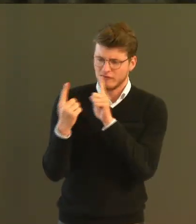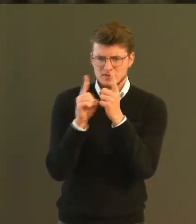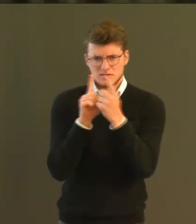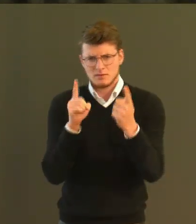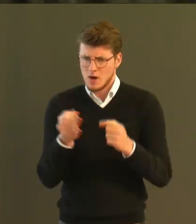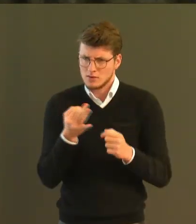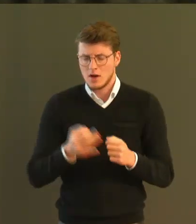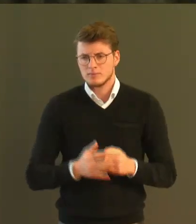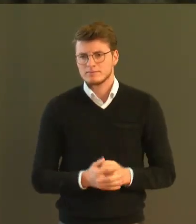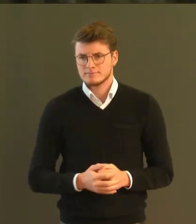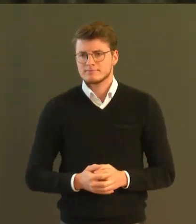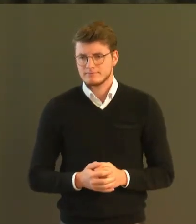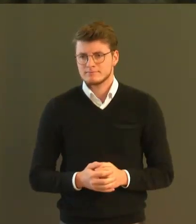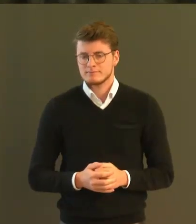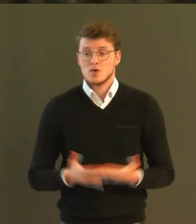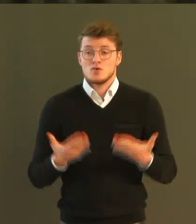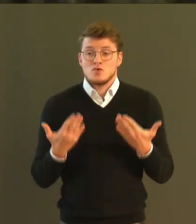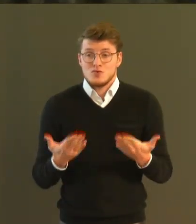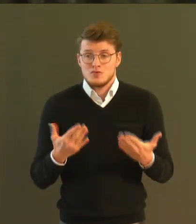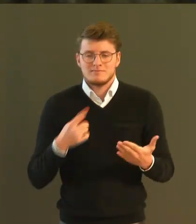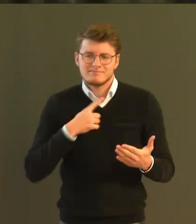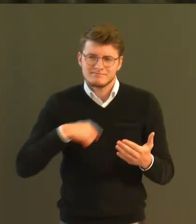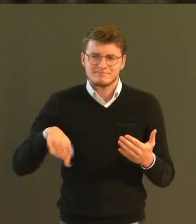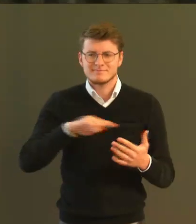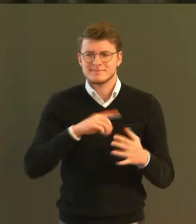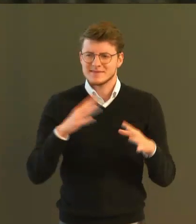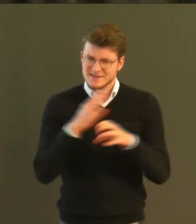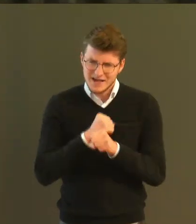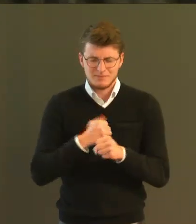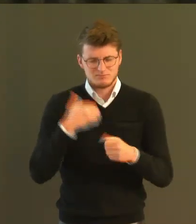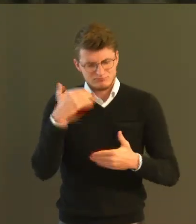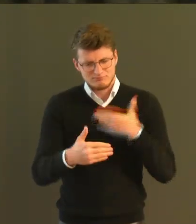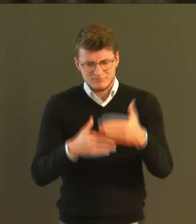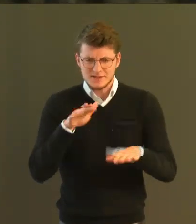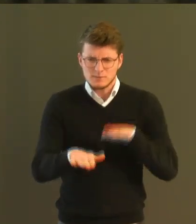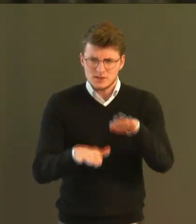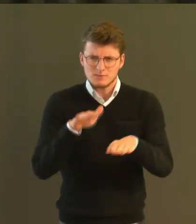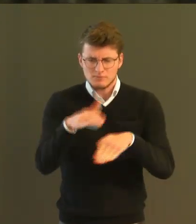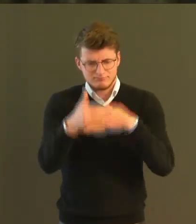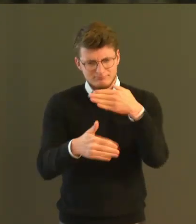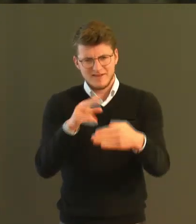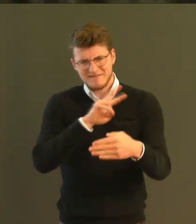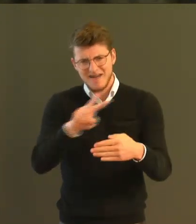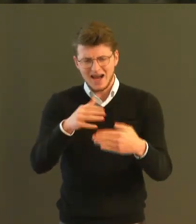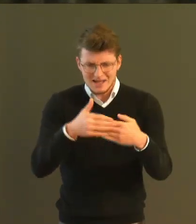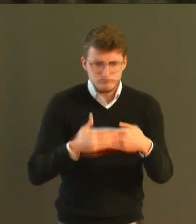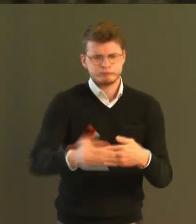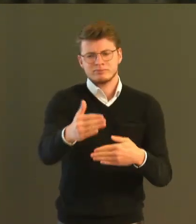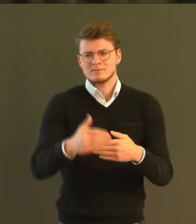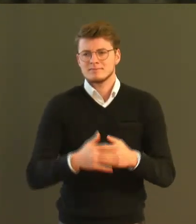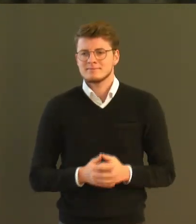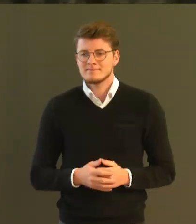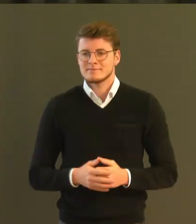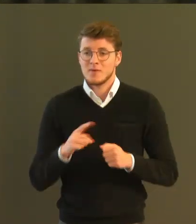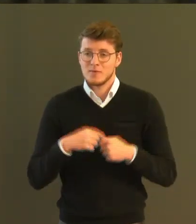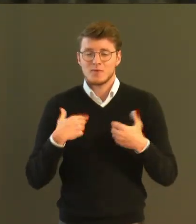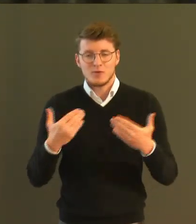des manières sa start up vers différentes adam